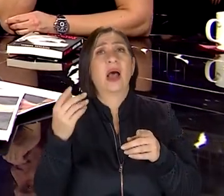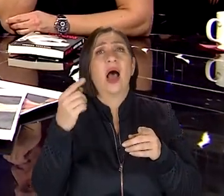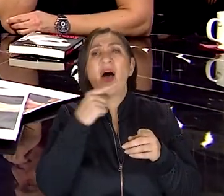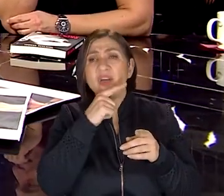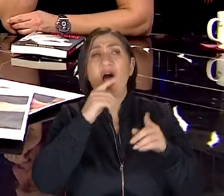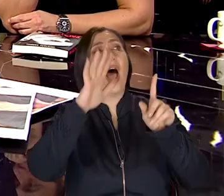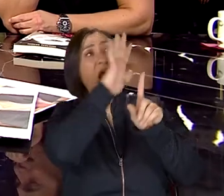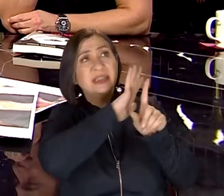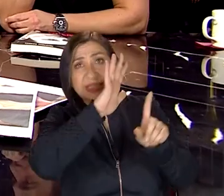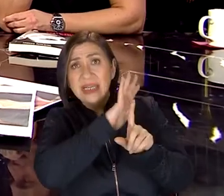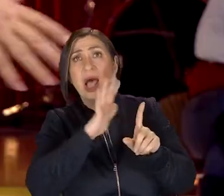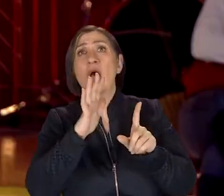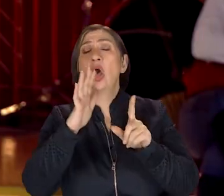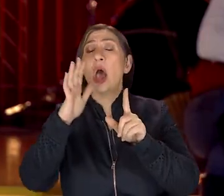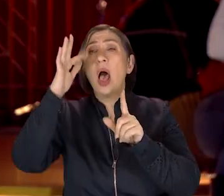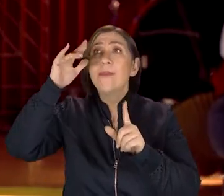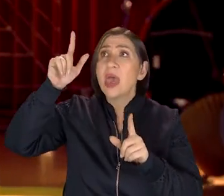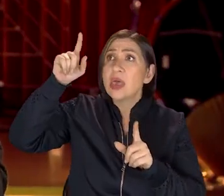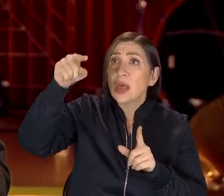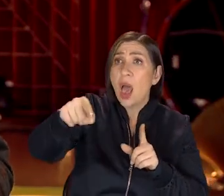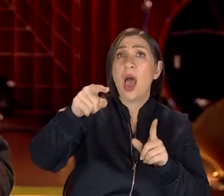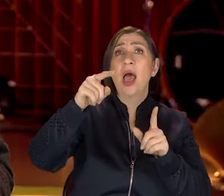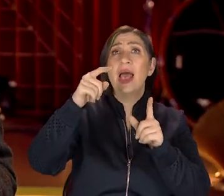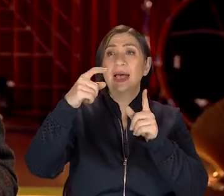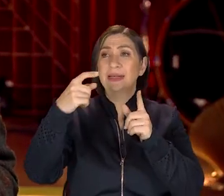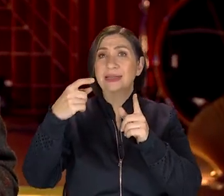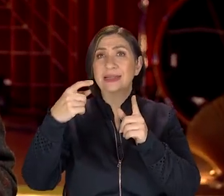Afrika, Asya, Güney Amerika menşeili...